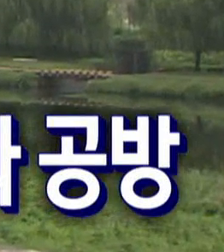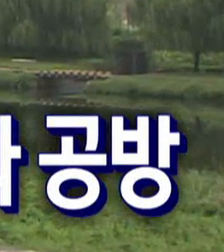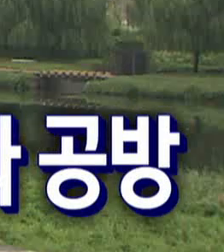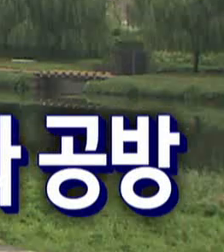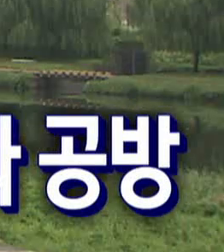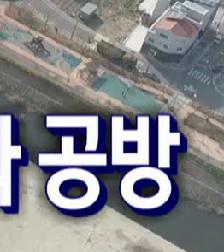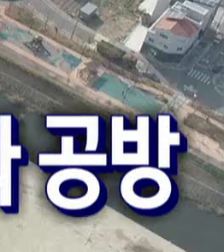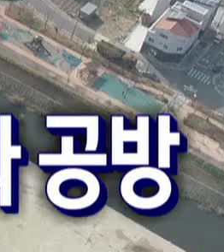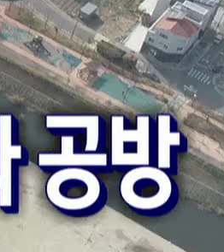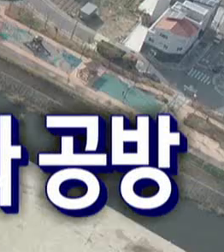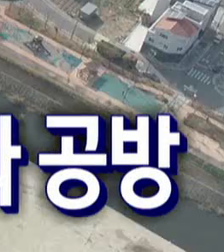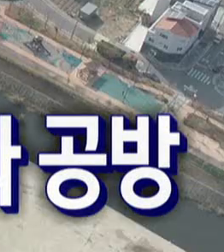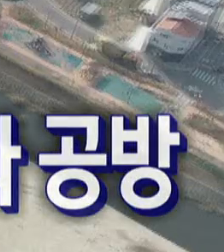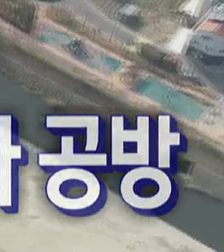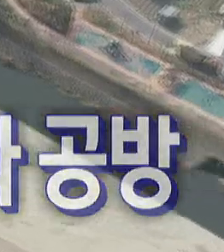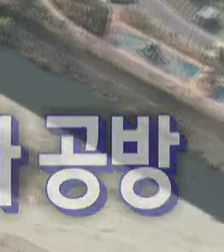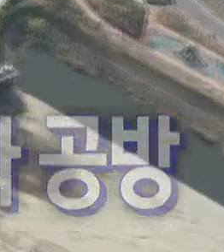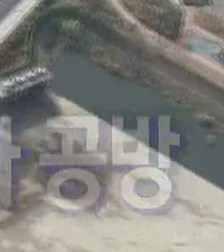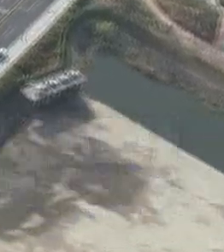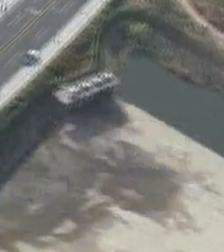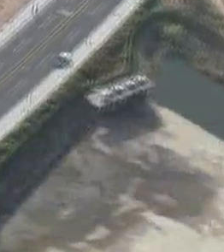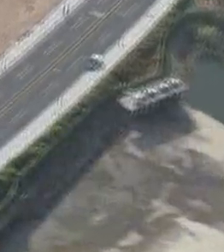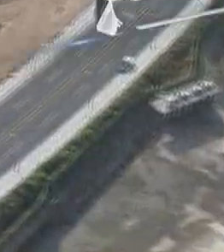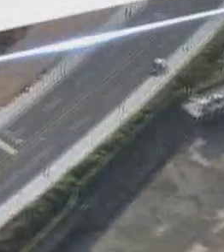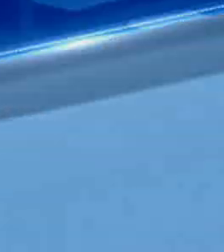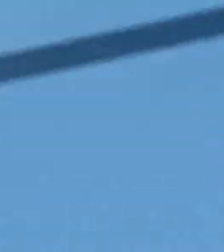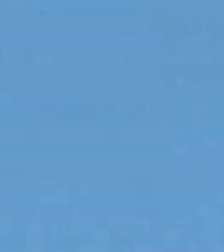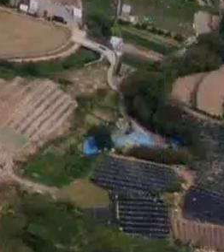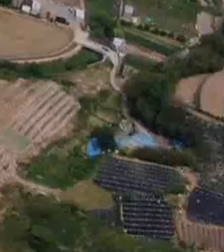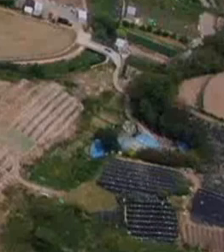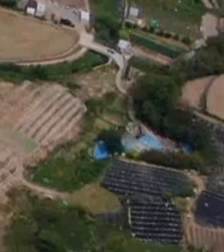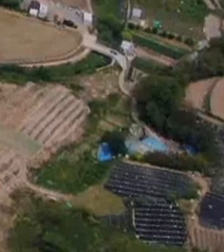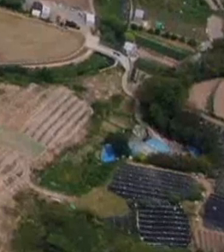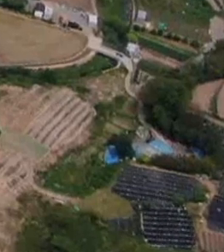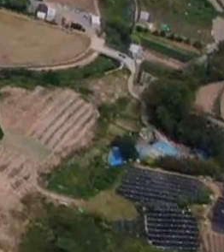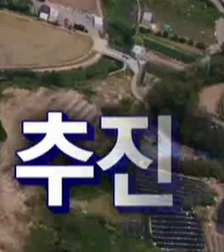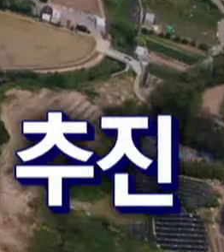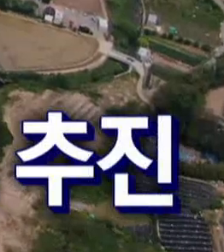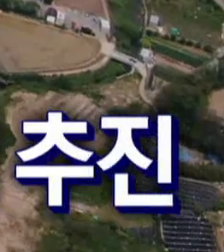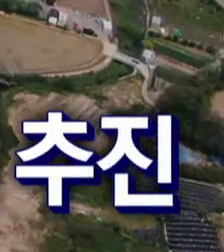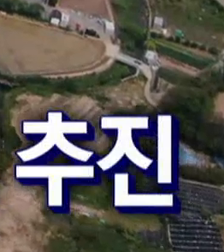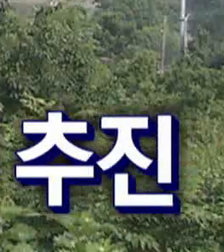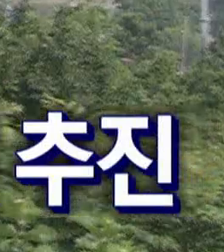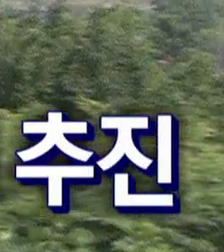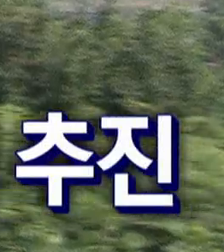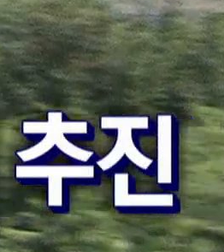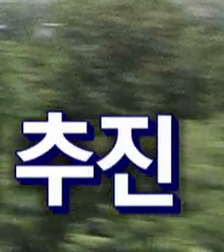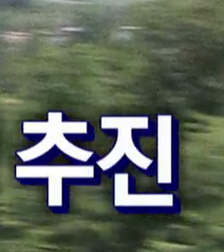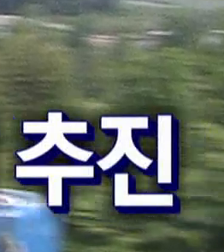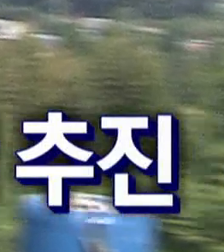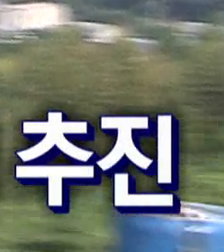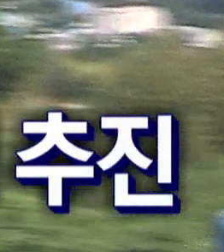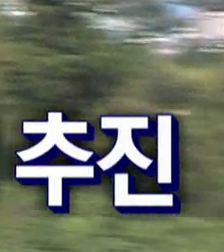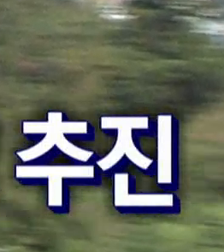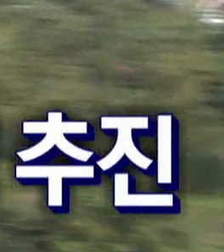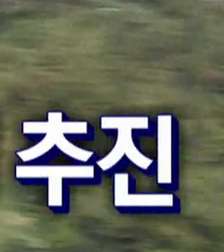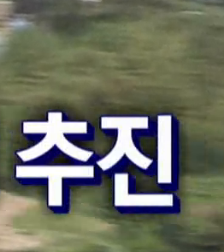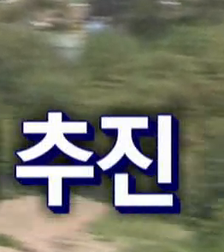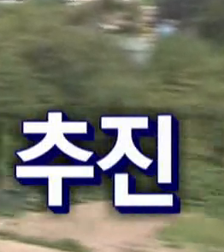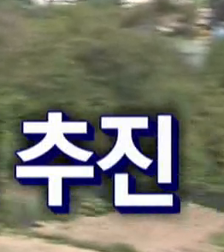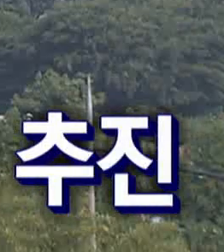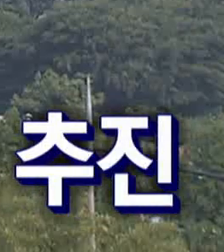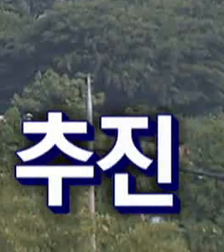옮겨 재추진되면서 백지화 공방이 일고 있습니다. 여수 만흥지구 택지개발 계획이 변경될